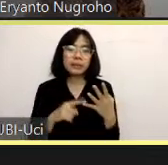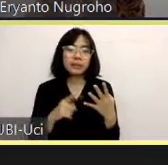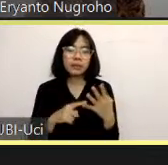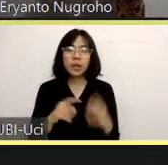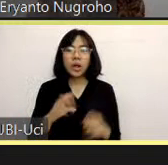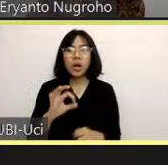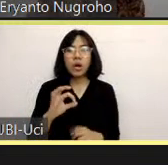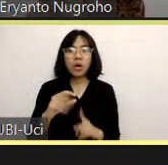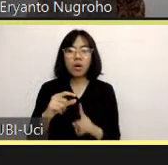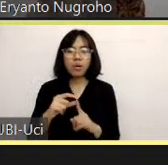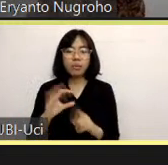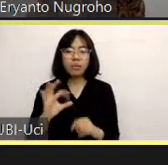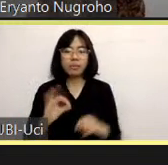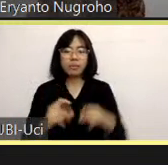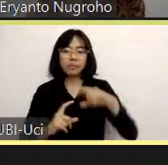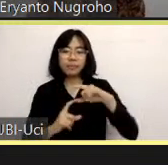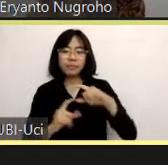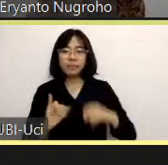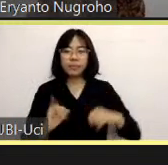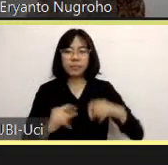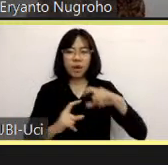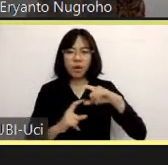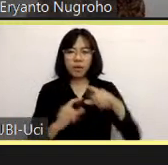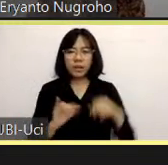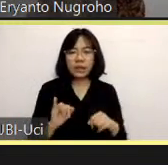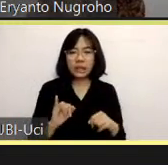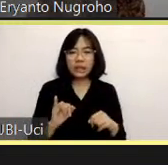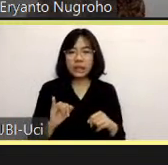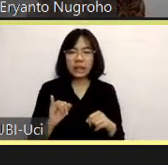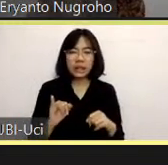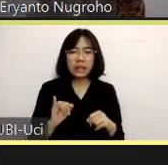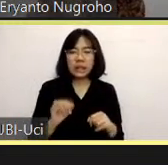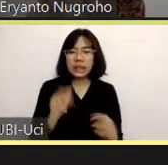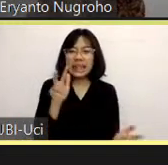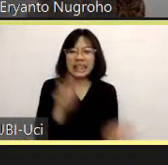atau oposisi yang menggunakan aksi unjuk rasa.